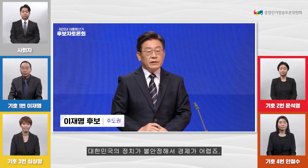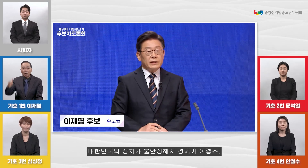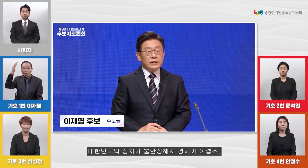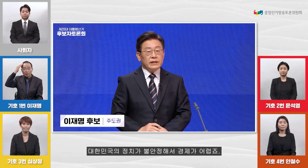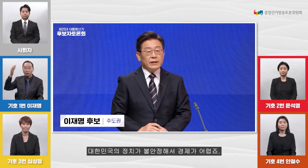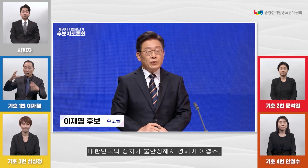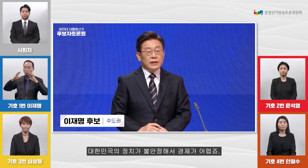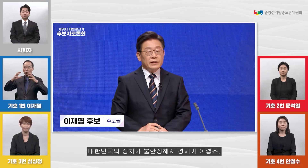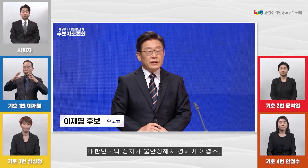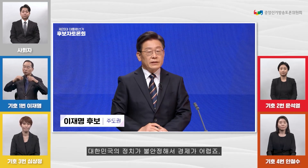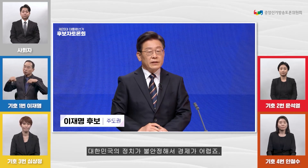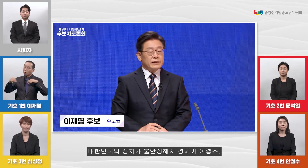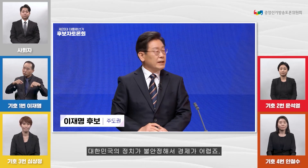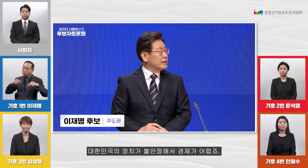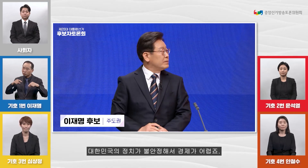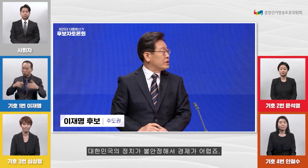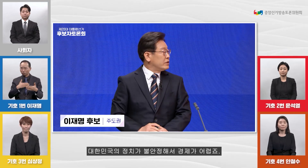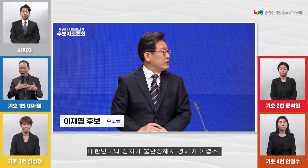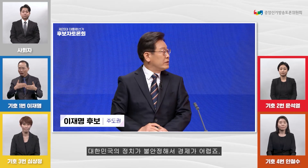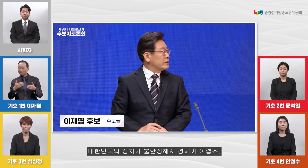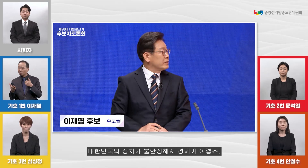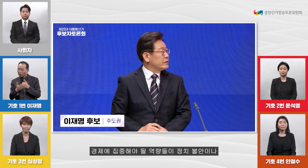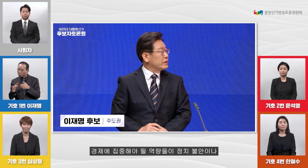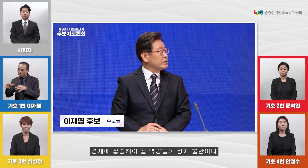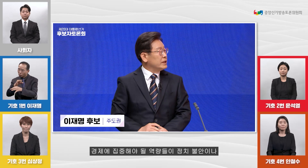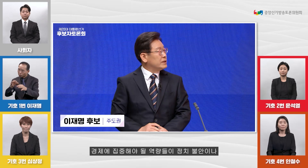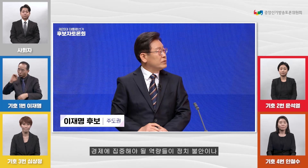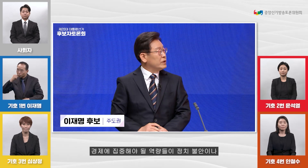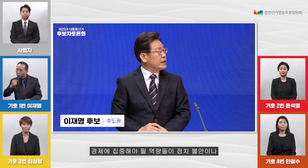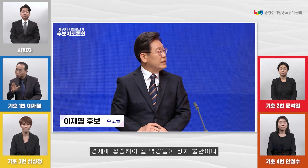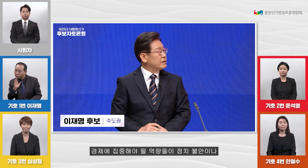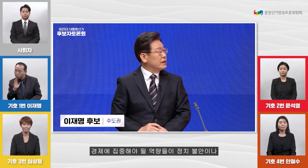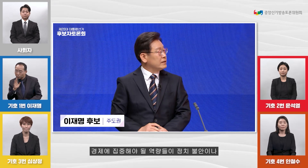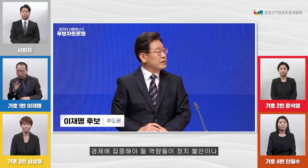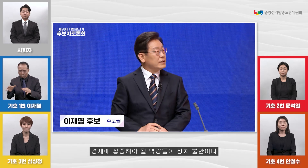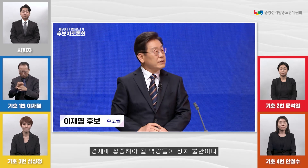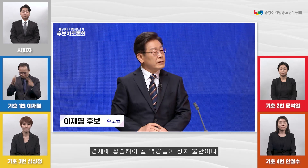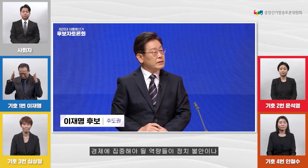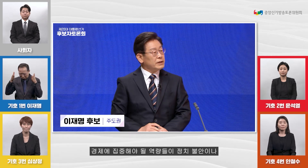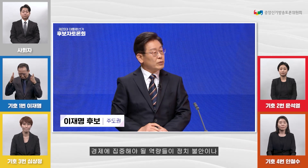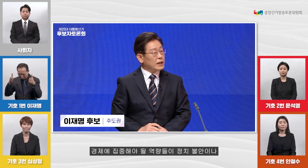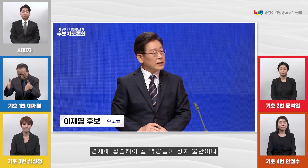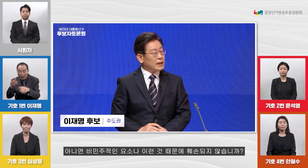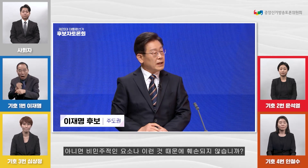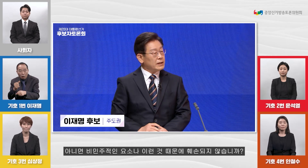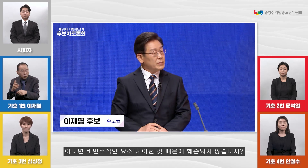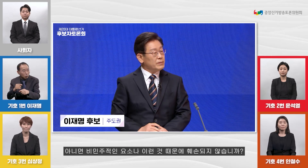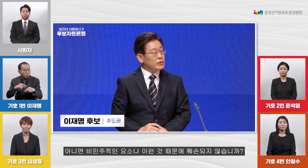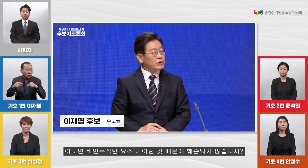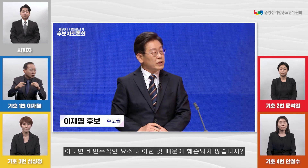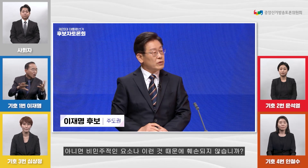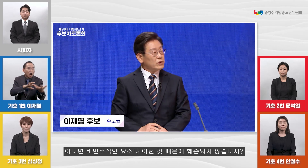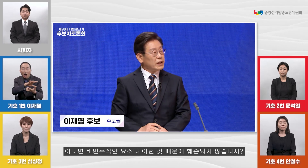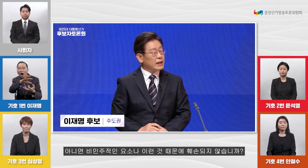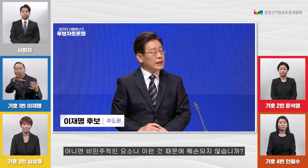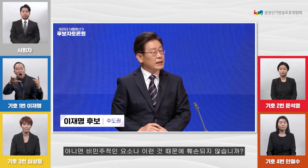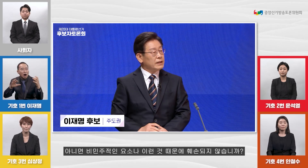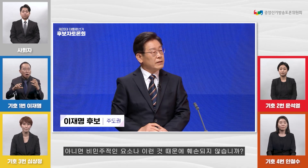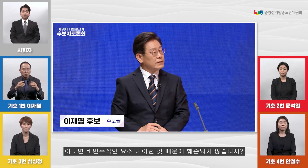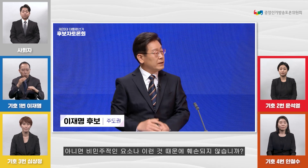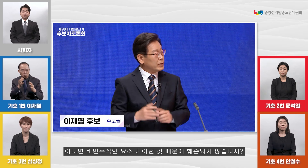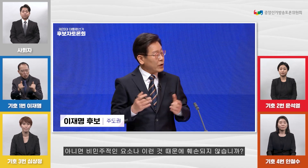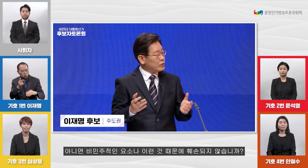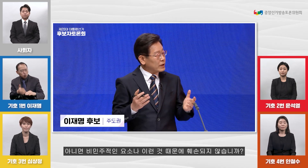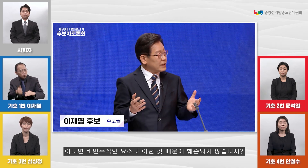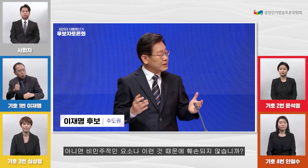대한민국의 정치가 불안정해서 경제가 어렵죠. 경제에 집중해야 될 역량들이 정치 불안이나 아니면 비민주적인 요소나